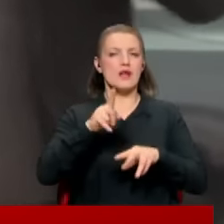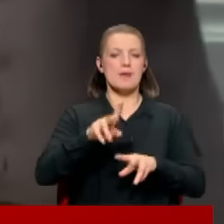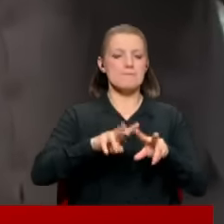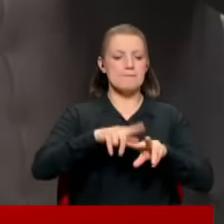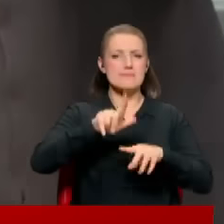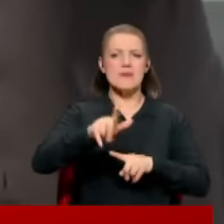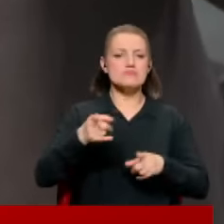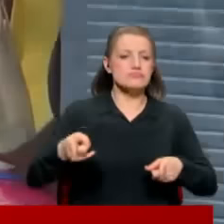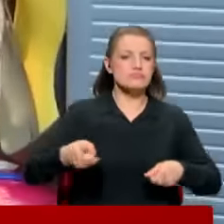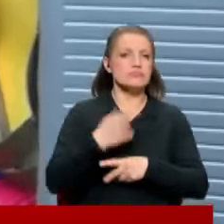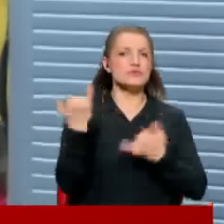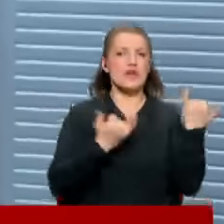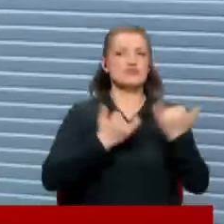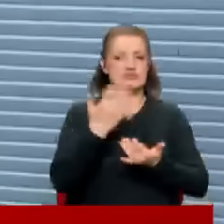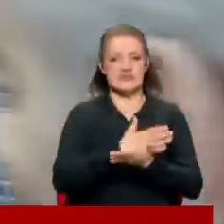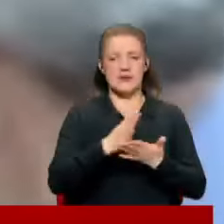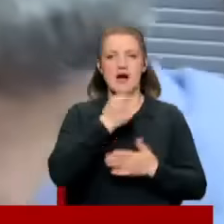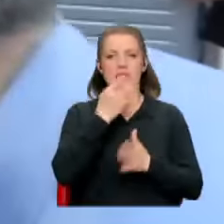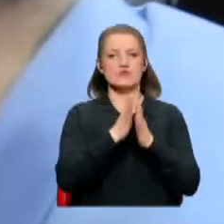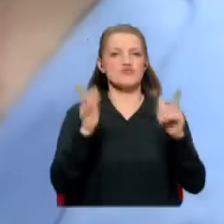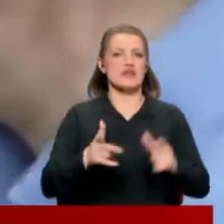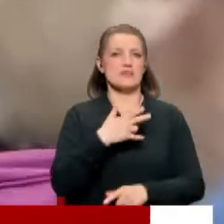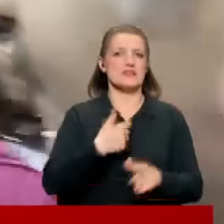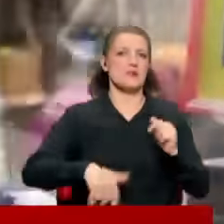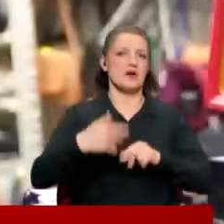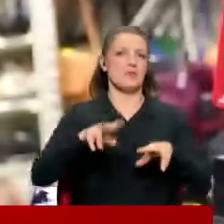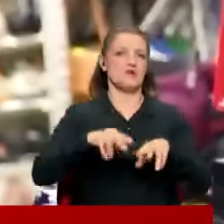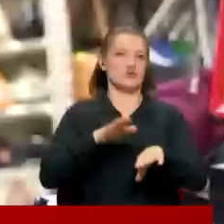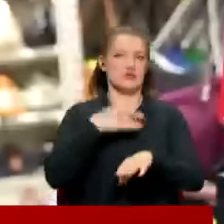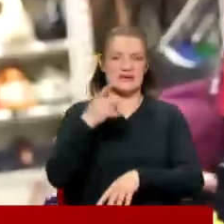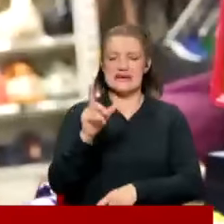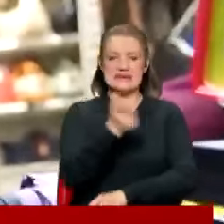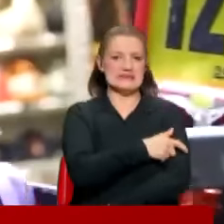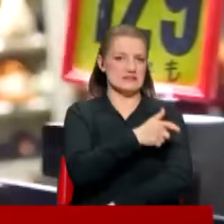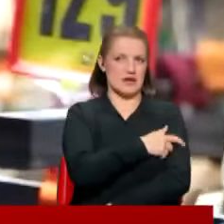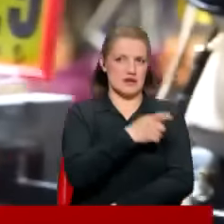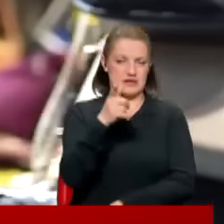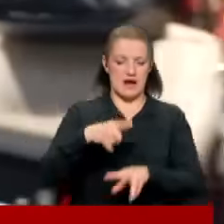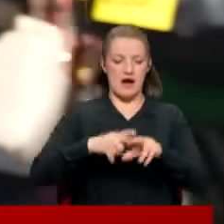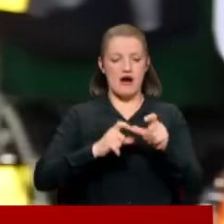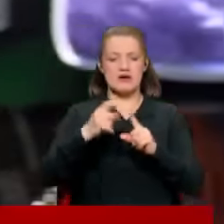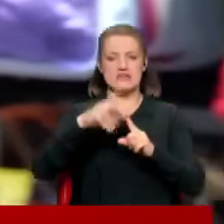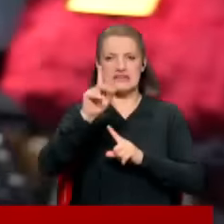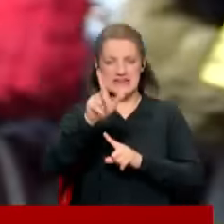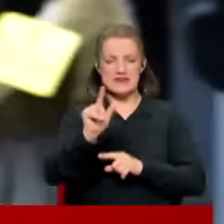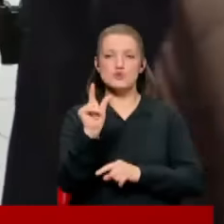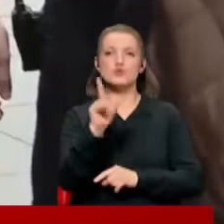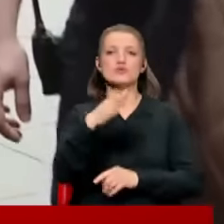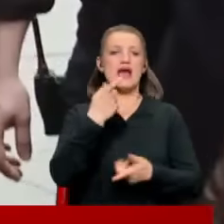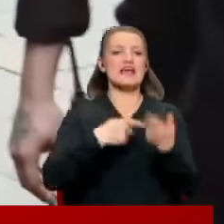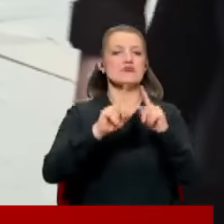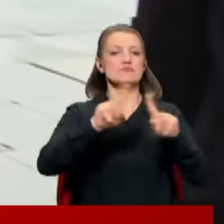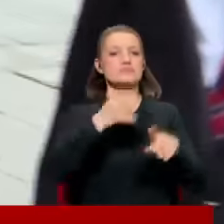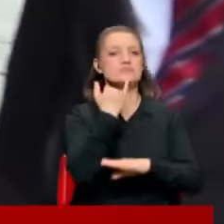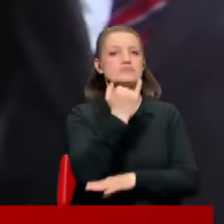varlığı tartışması sürerken Ankara Büyükşehir Belediye Başkanı Mansur Yavaş da Kızılay'da, Aşti'de, Ulus'ta esnaf ziyaretindeydi.